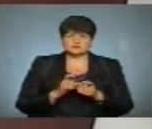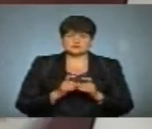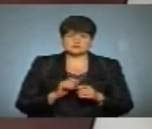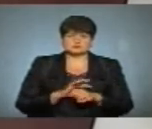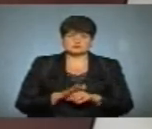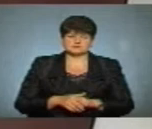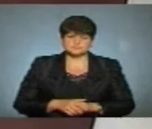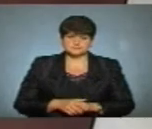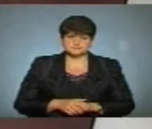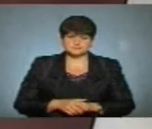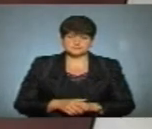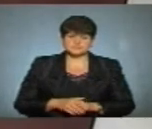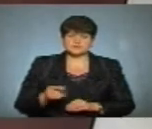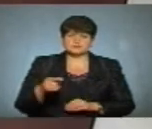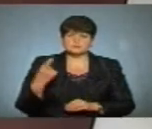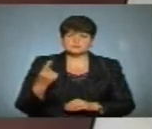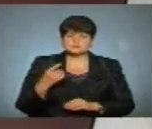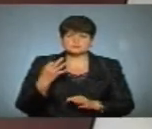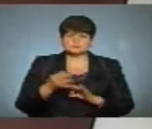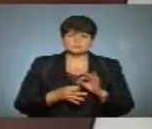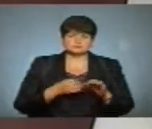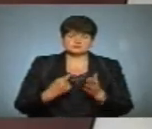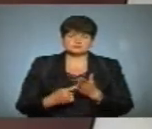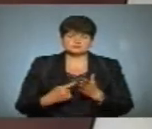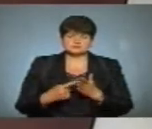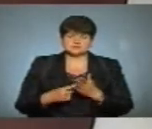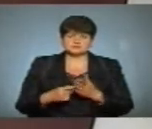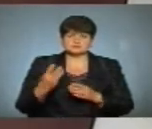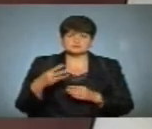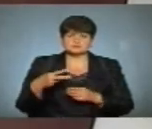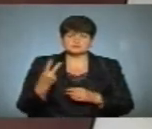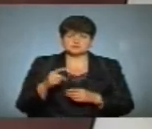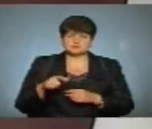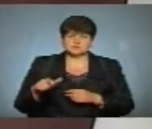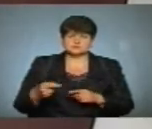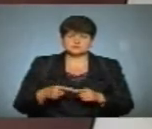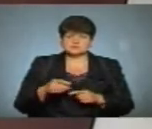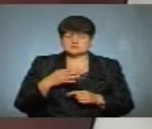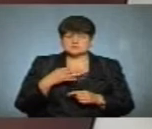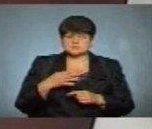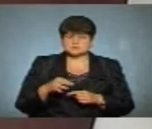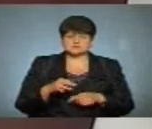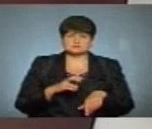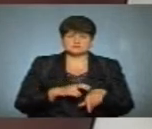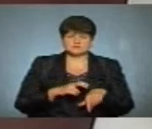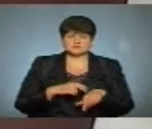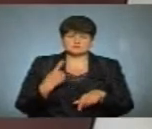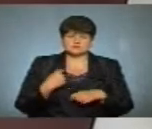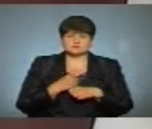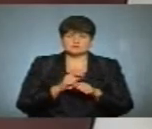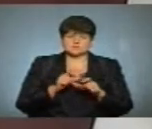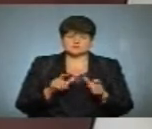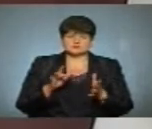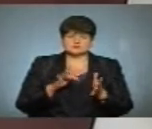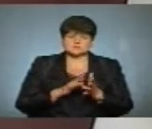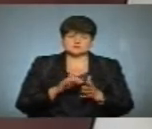коронавірусом. На Тернопільщині за добу коронавірус підтвердили у 32 людей. Про це повідомила епідеміологиня обласного лабораторного центру